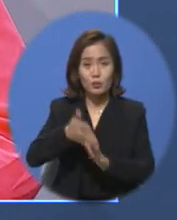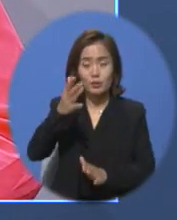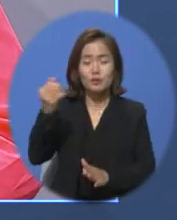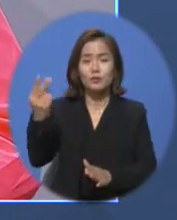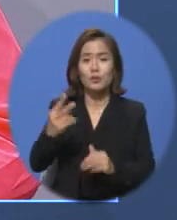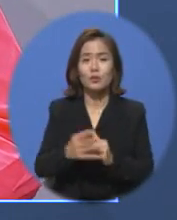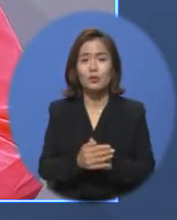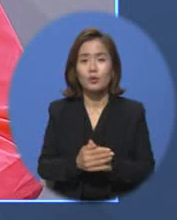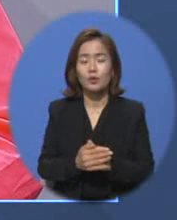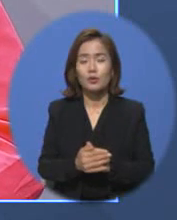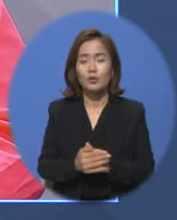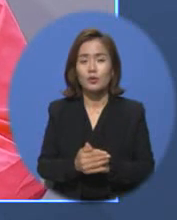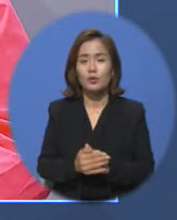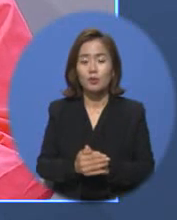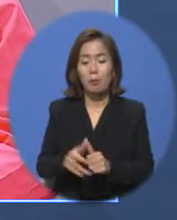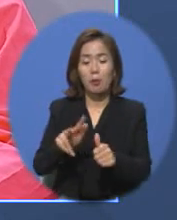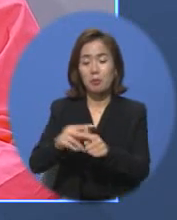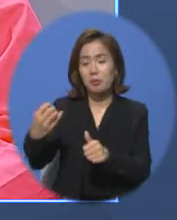범